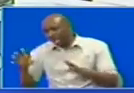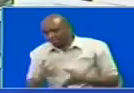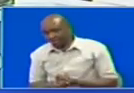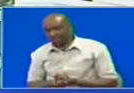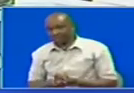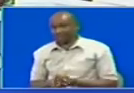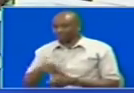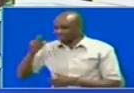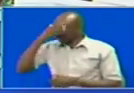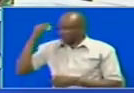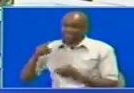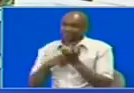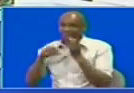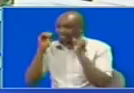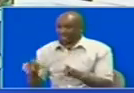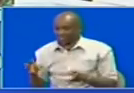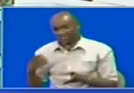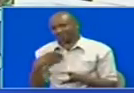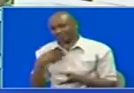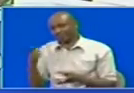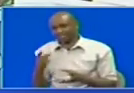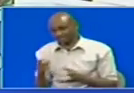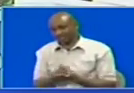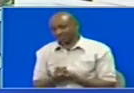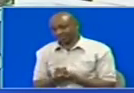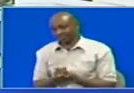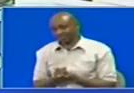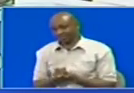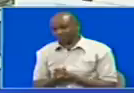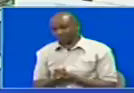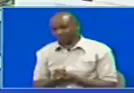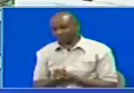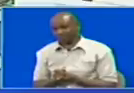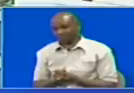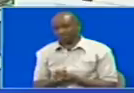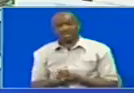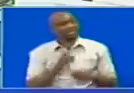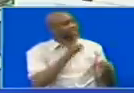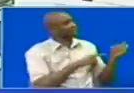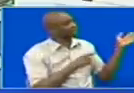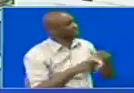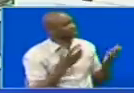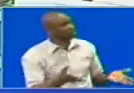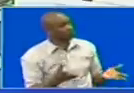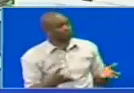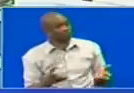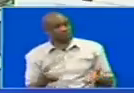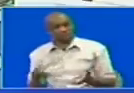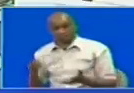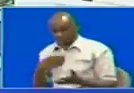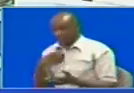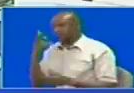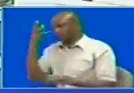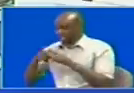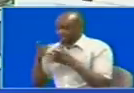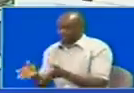Nimekaa Kenya. Haukusahau Kiswahili. Vitatu nimekaa Kenya sasa toka ndio. Naam. Tangu rudi umekaa miaka mingapi? Miaka inaenda mwaka 4 sasa. Mwaka